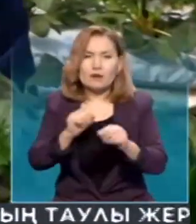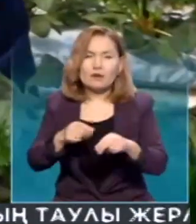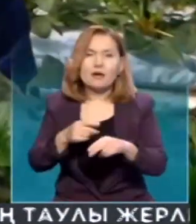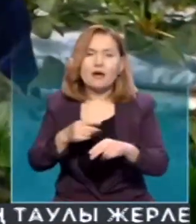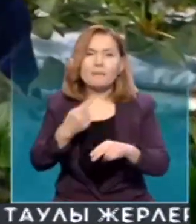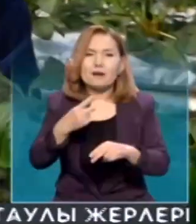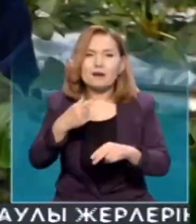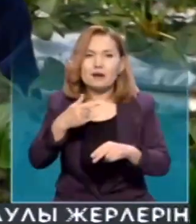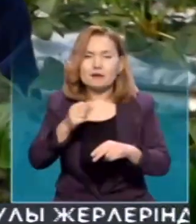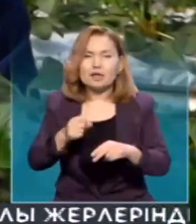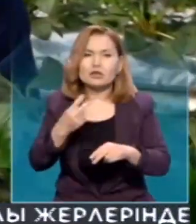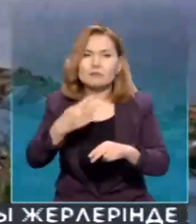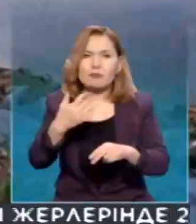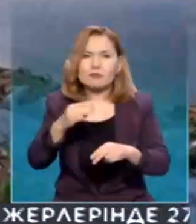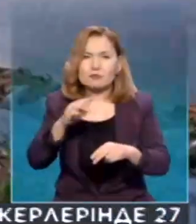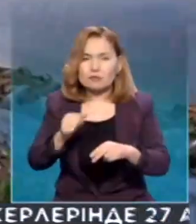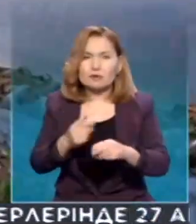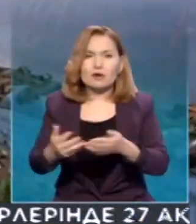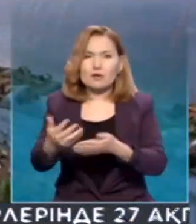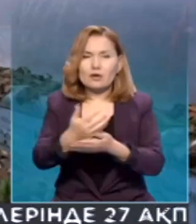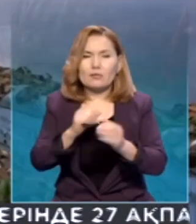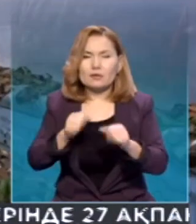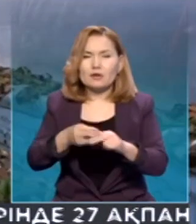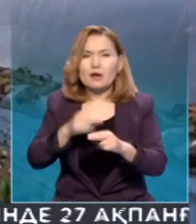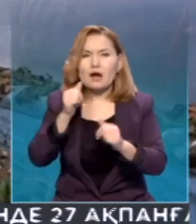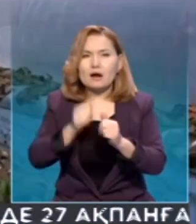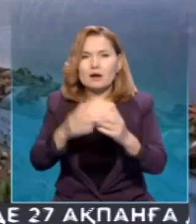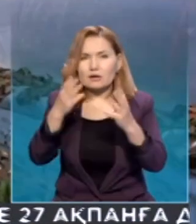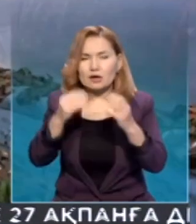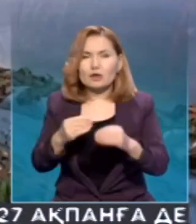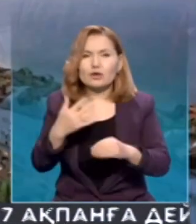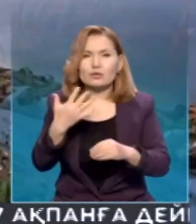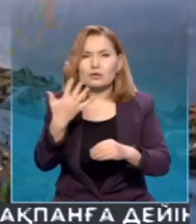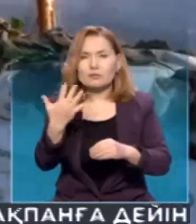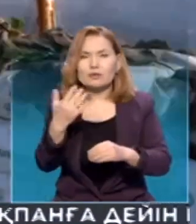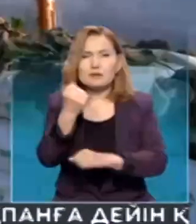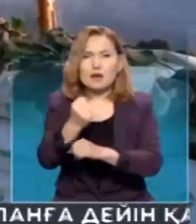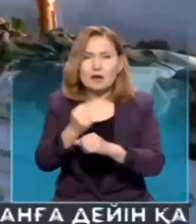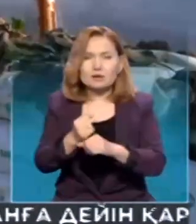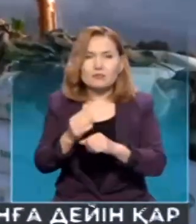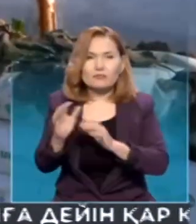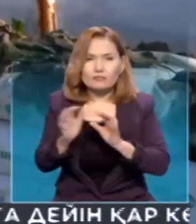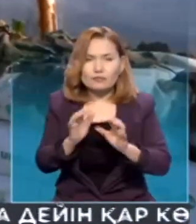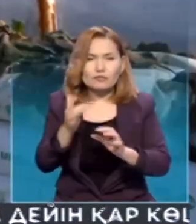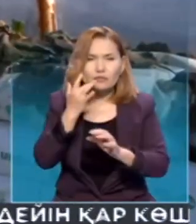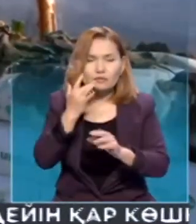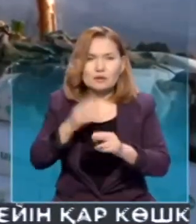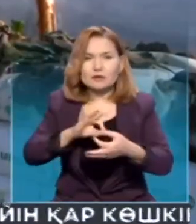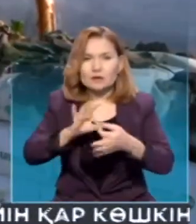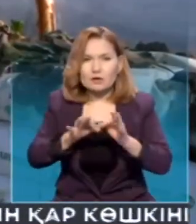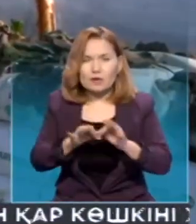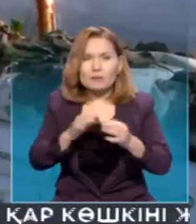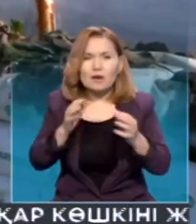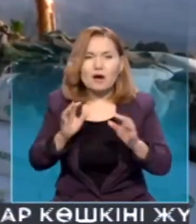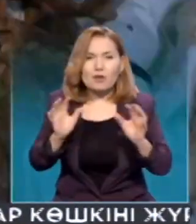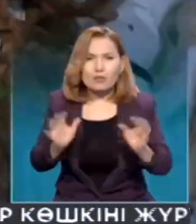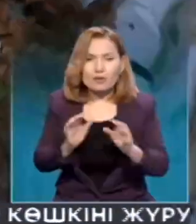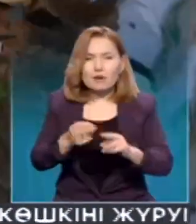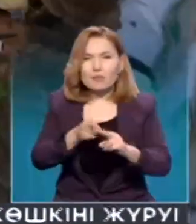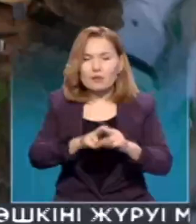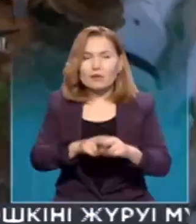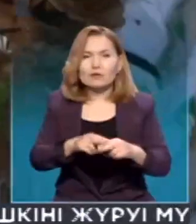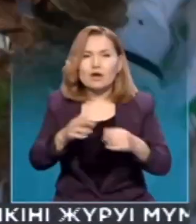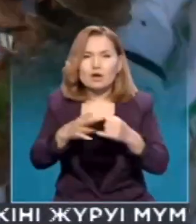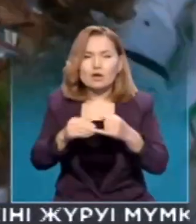25 тонна өнім алсақ болады. Құлпынайларға күнделікті 4-5 адам күтім жасайды. Дихан мол өнім алу үшін топырақты құнарландыруға да күш